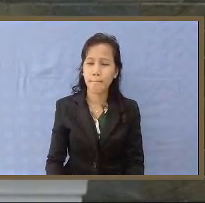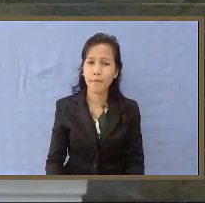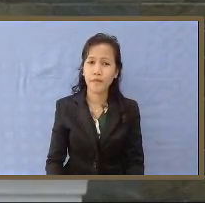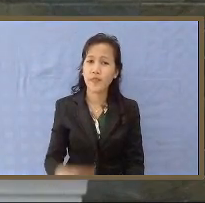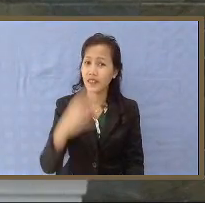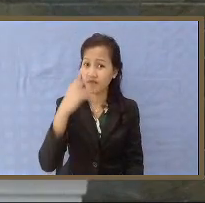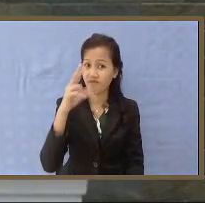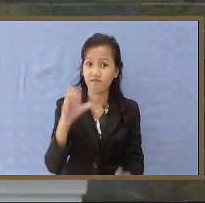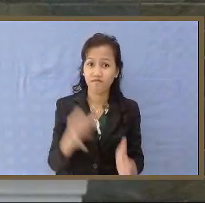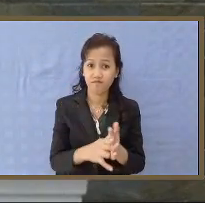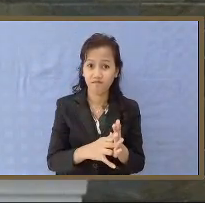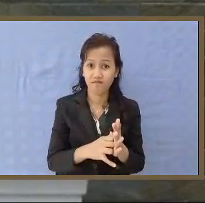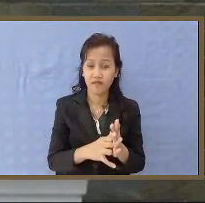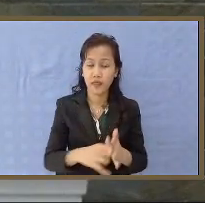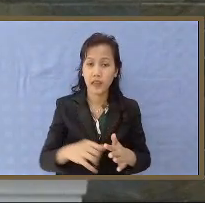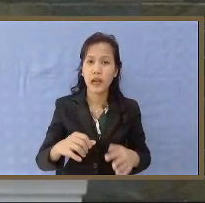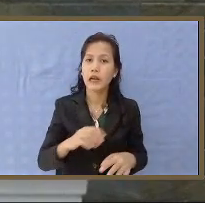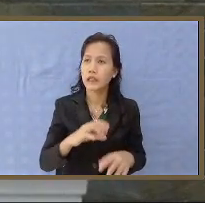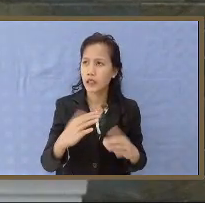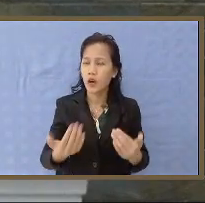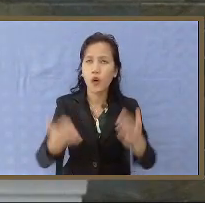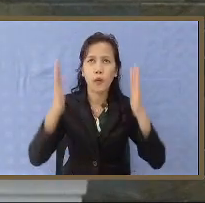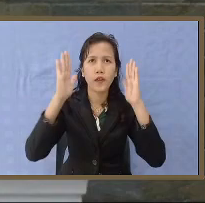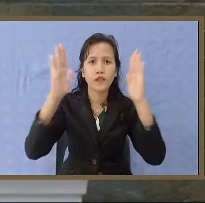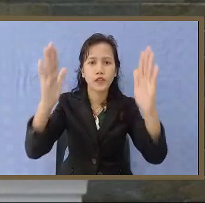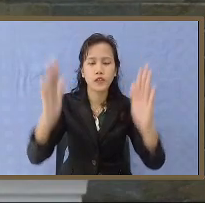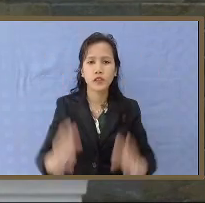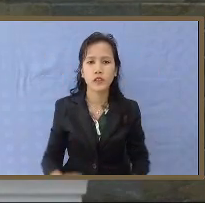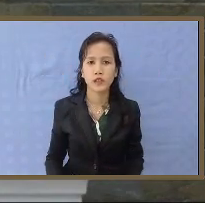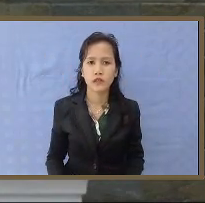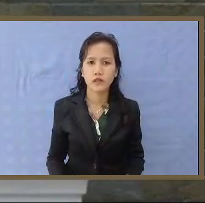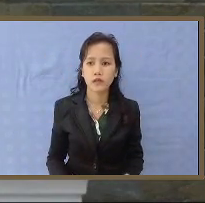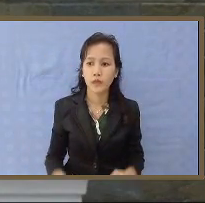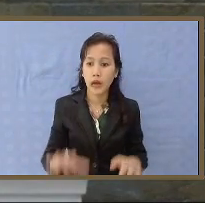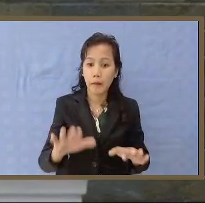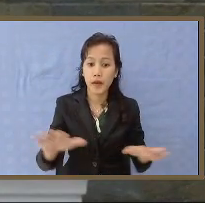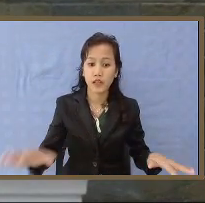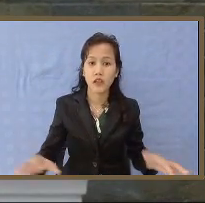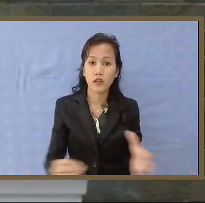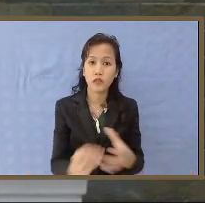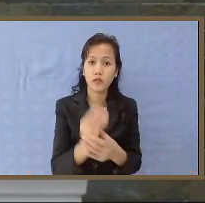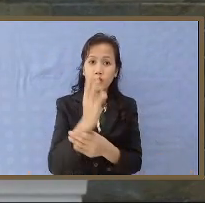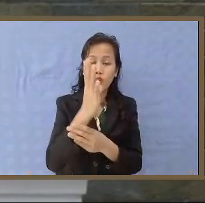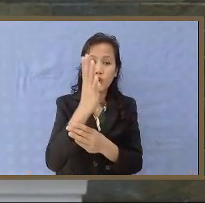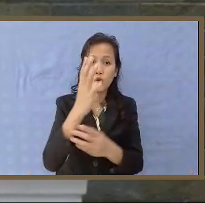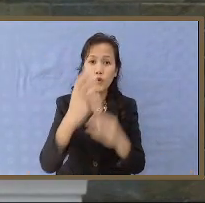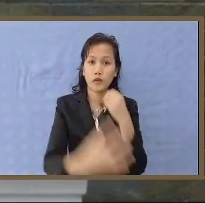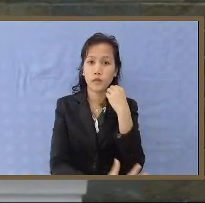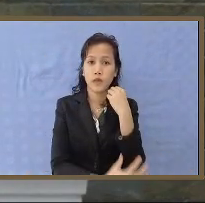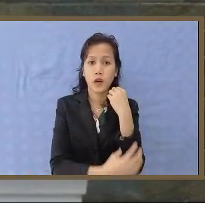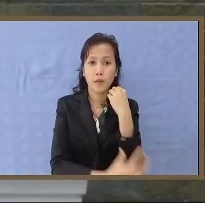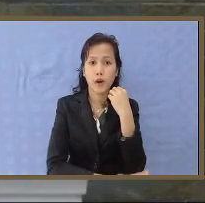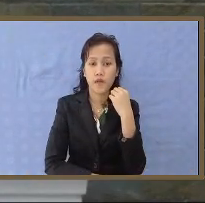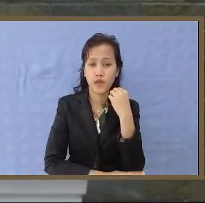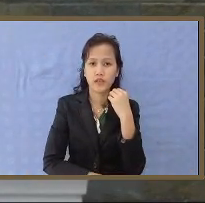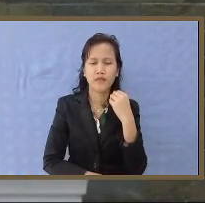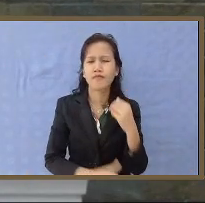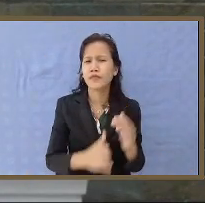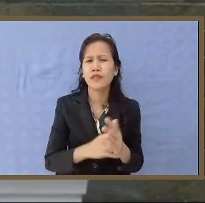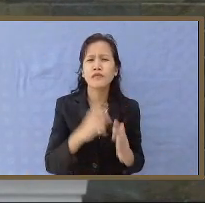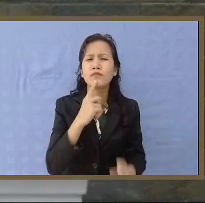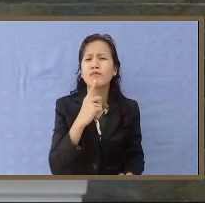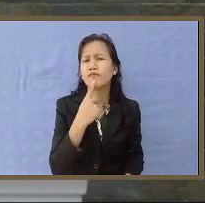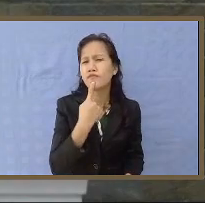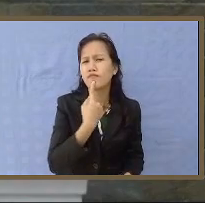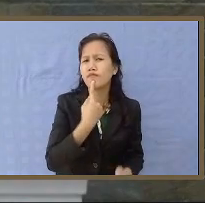See that? Now listen, yung mga lumaki mga kapatid sa probinsya, namimiss nila yung ganito. Ito yung nakalakihan